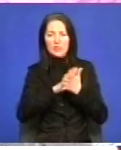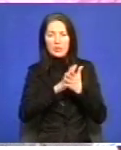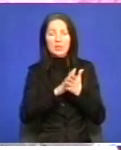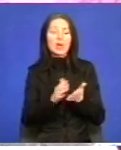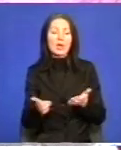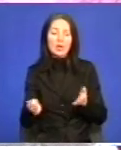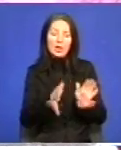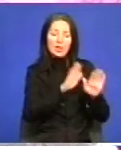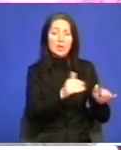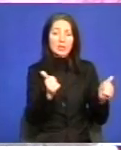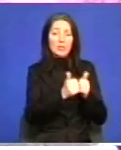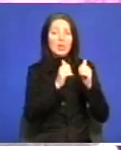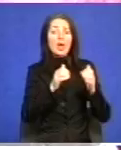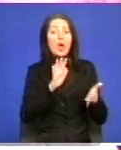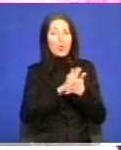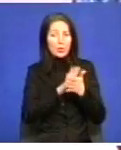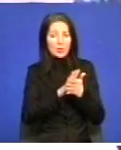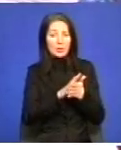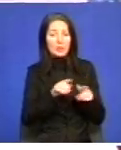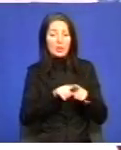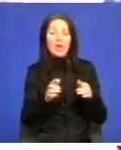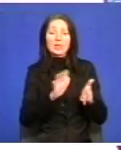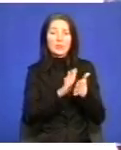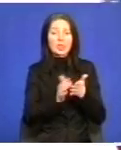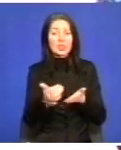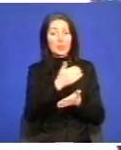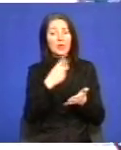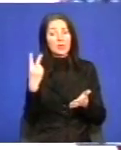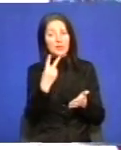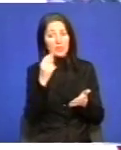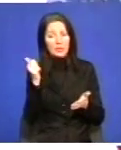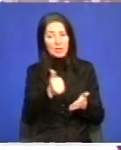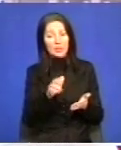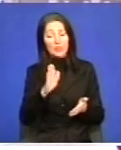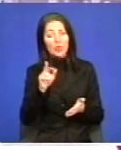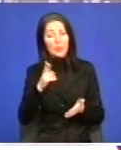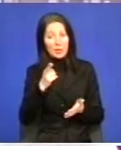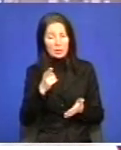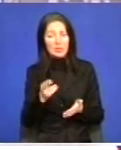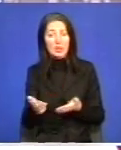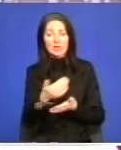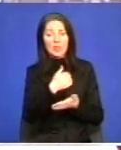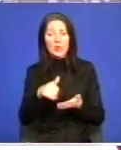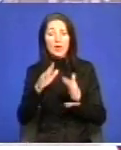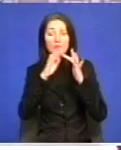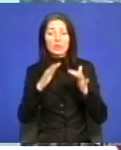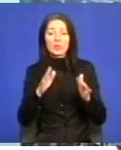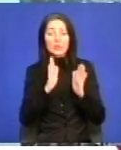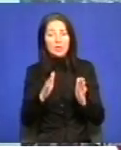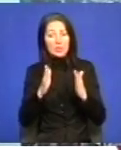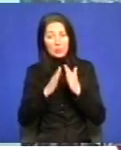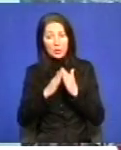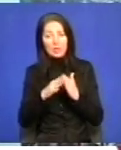на тиждень – у вівторок і п'ятницю. До речі, прибирають ялинки не лише з осель, а й з центральної площі міста.